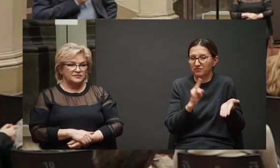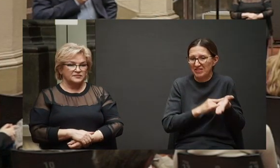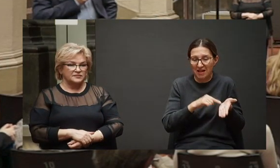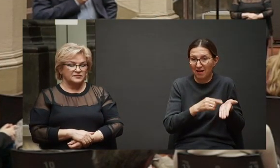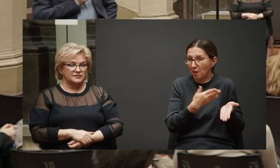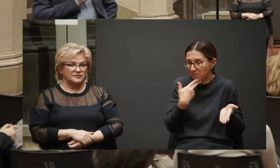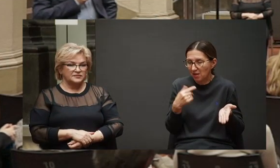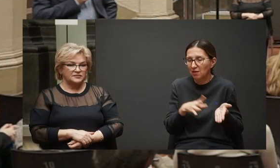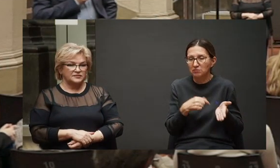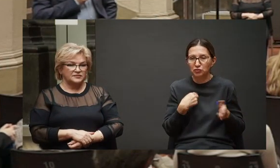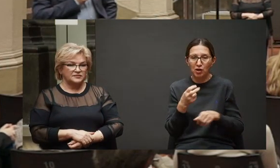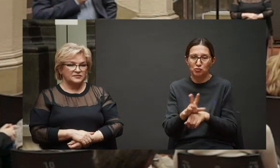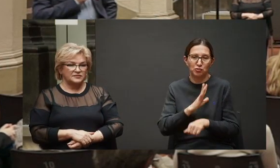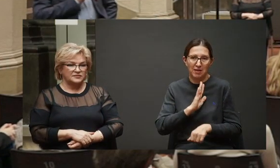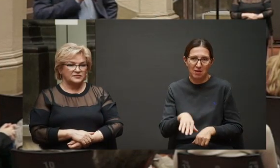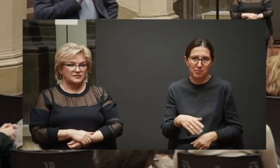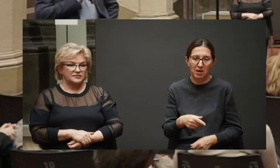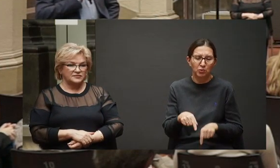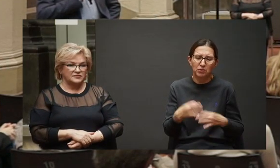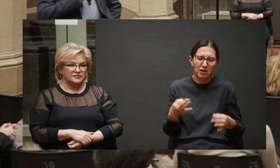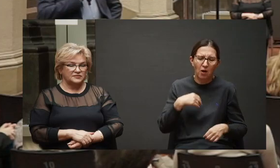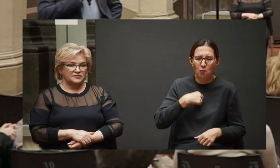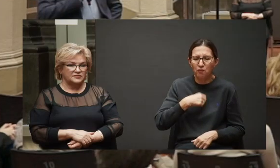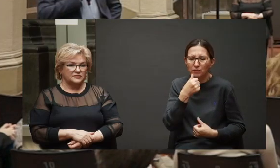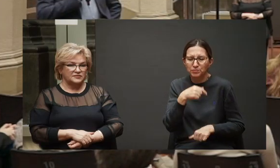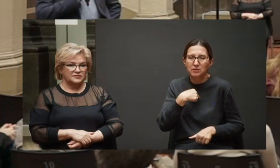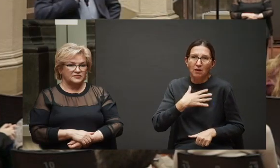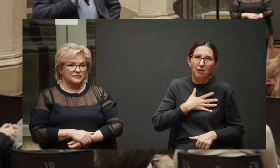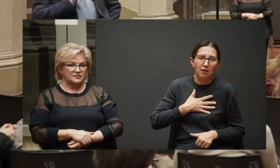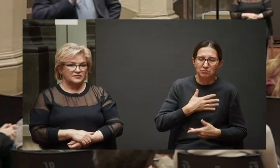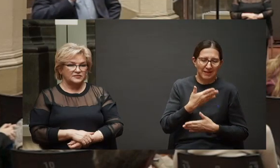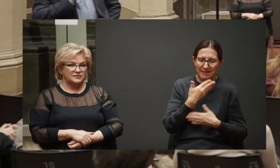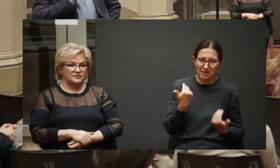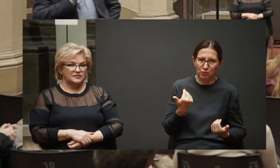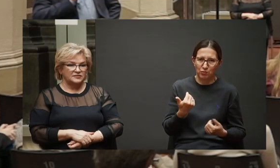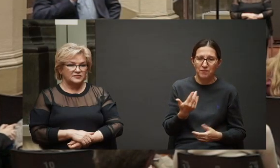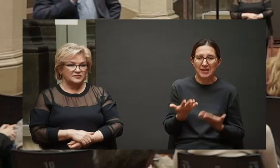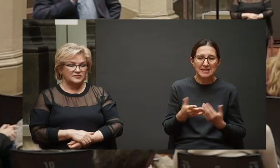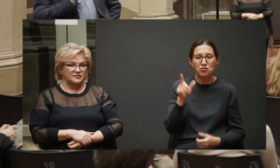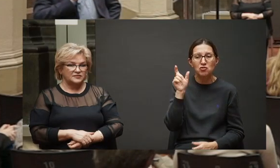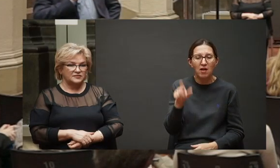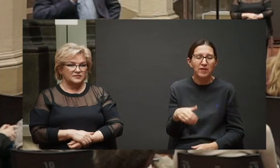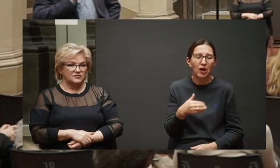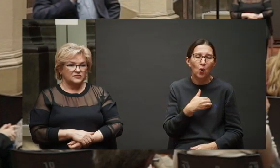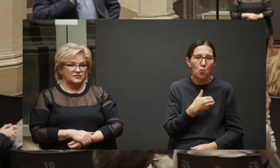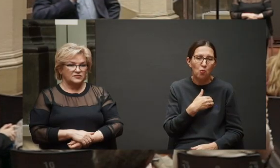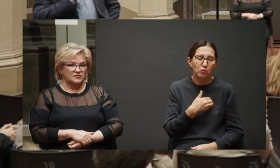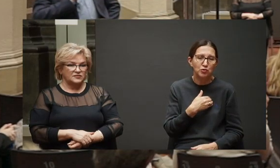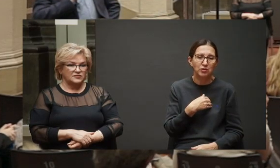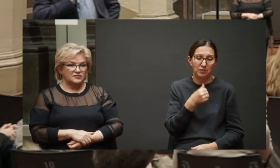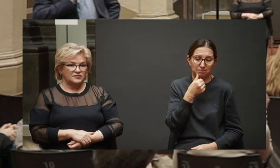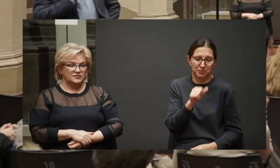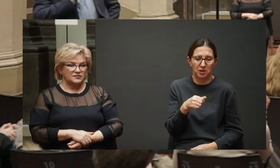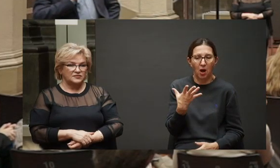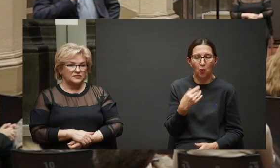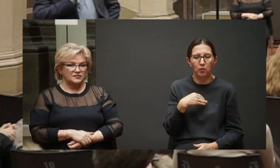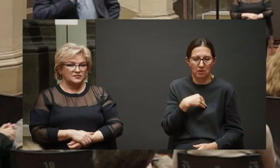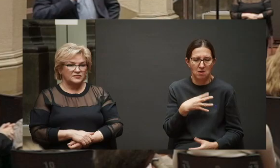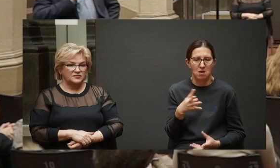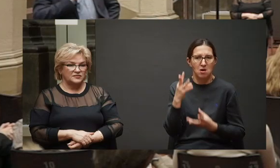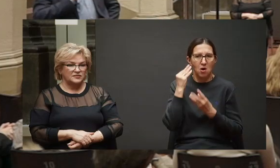никакого проживания опыта личного тут нету. Я думаю, что если человек хочет прожить личный опыт, то